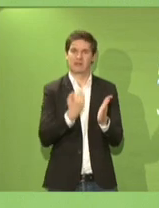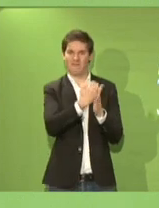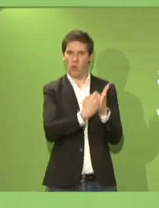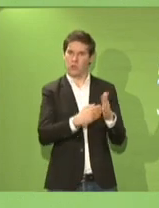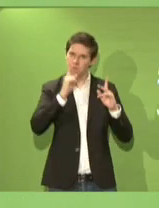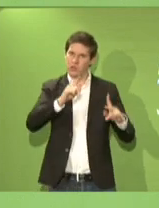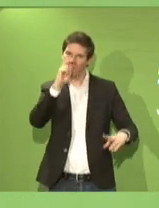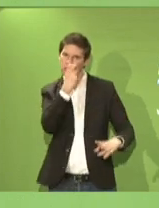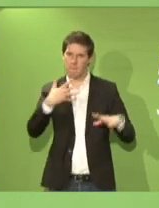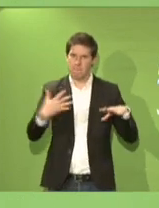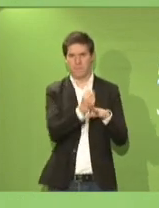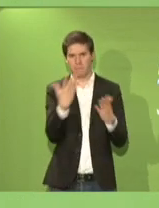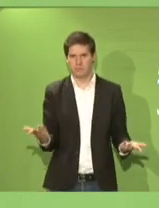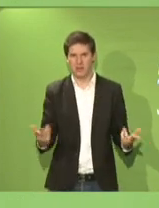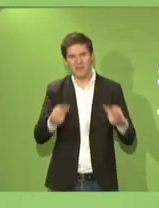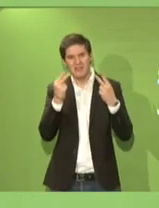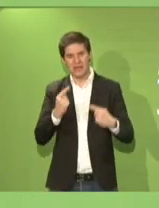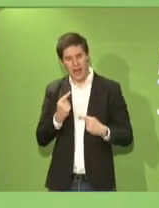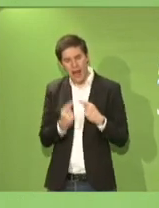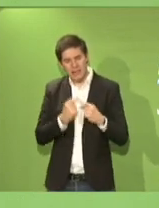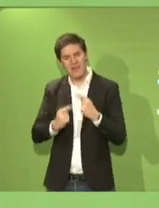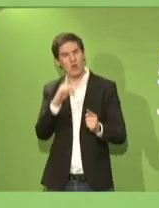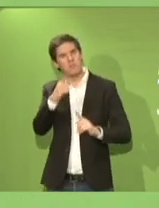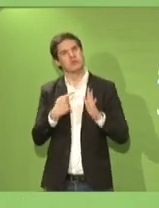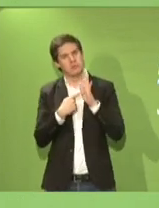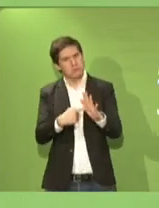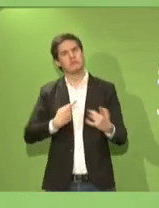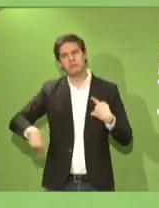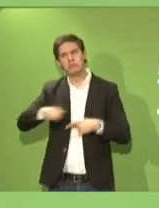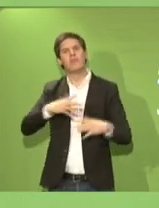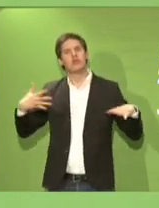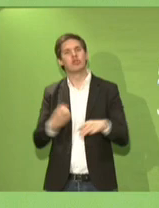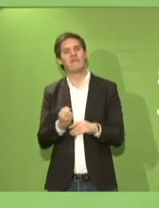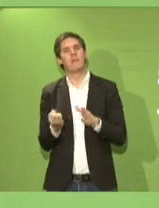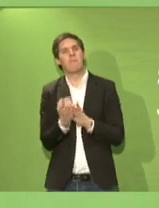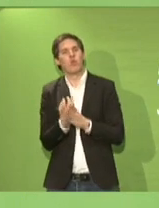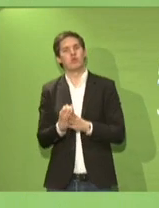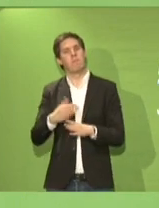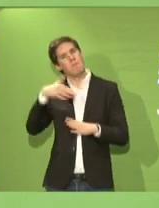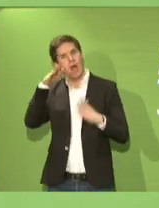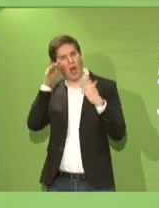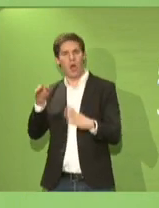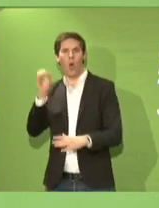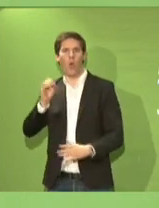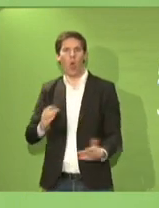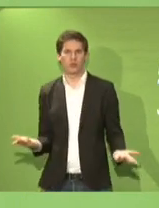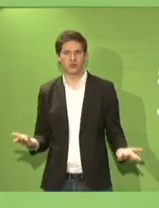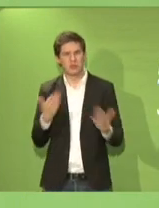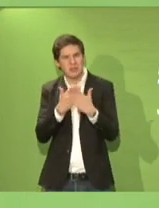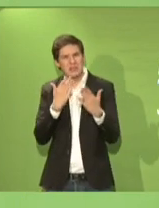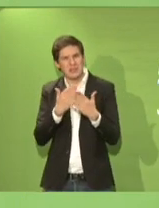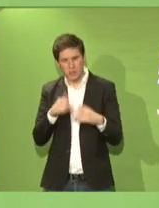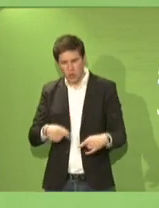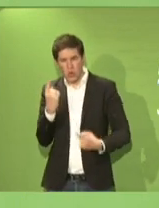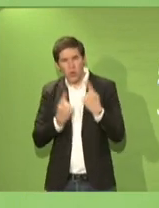ganz klare Entwicklung zeigt in Richtung ökologischer Produktion. Deswegen ist es so gut, dass ihr heute das Thema grüne